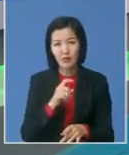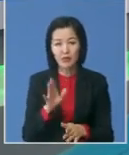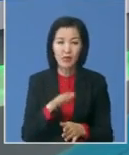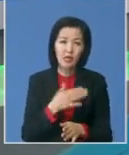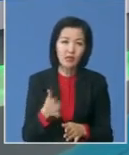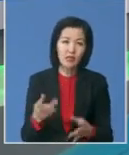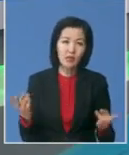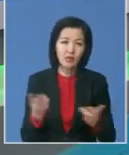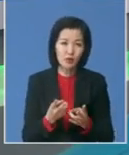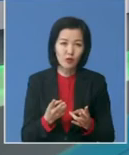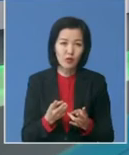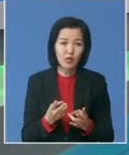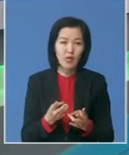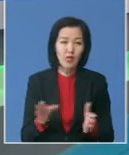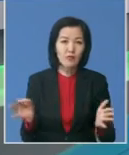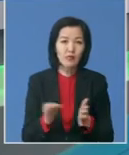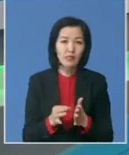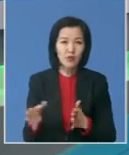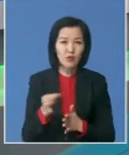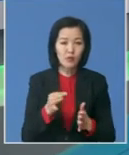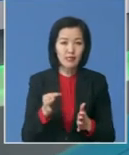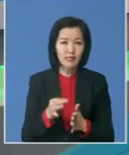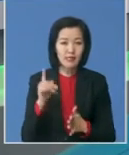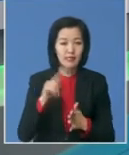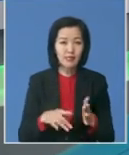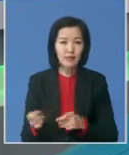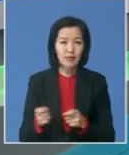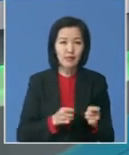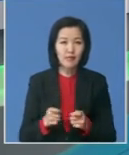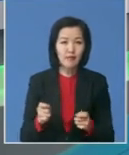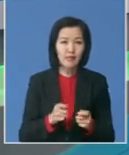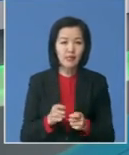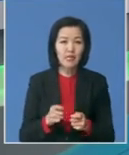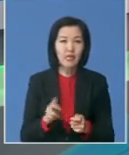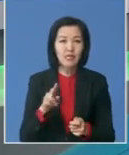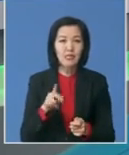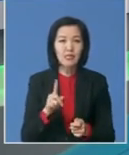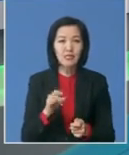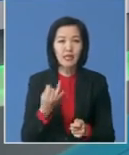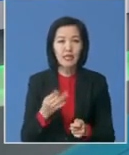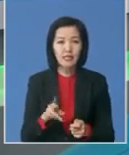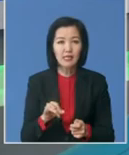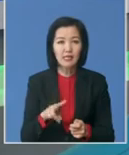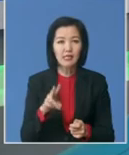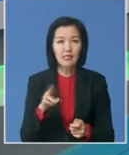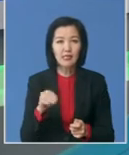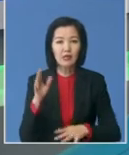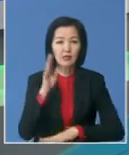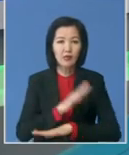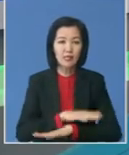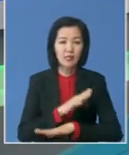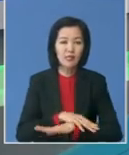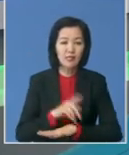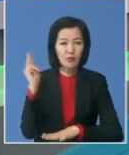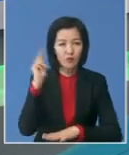түсіп қалмаудың бірден бір жолы осы. Осы мақсатта облыстық дін басқармасы зайырлық және дінтану негіздері пәнін оқыту курсы